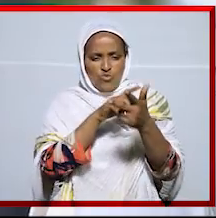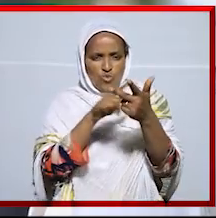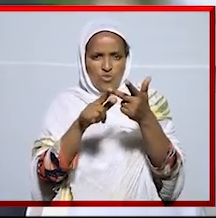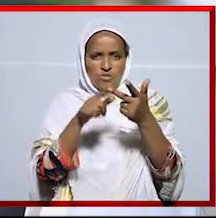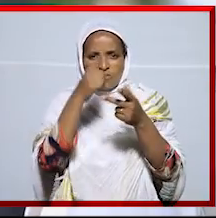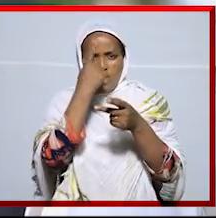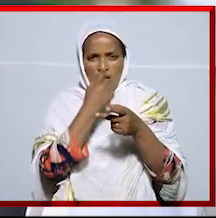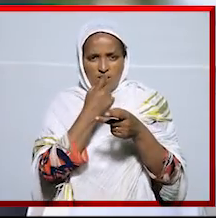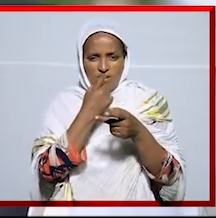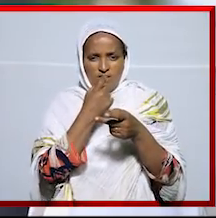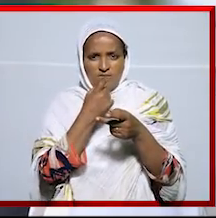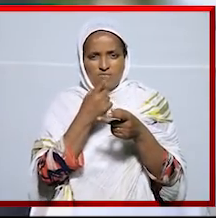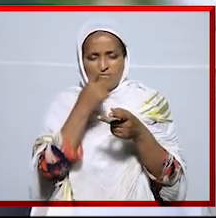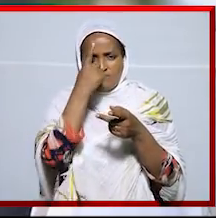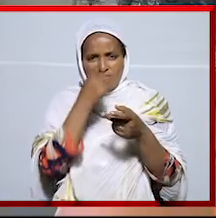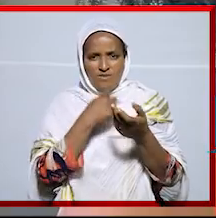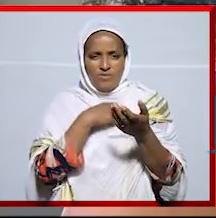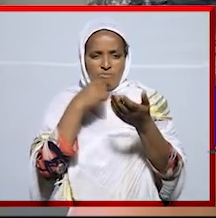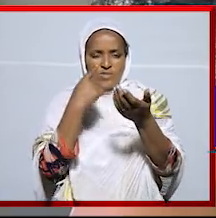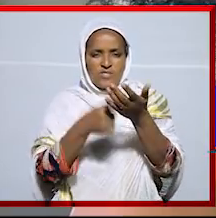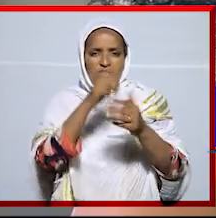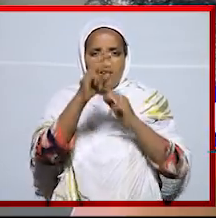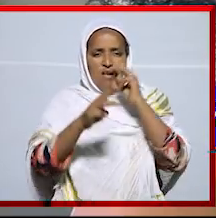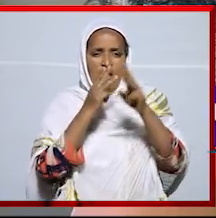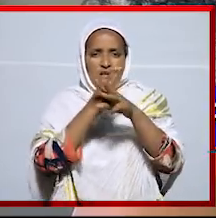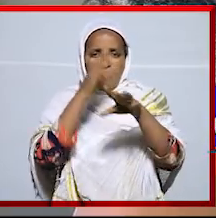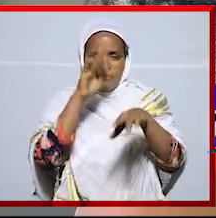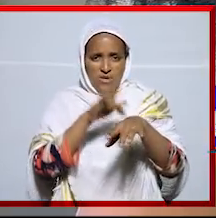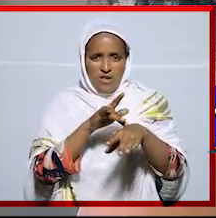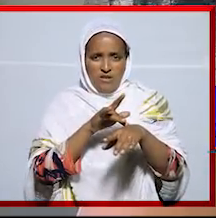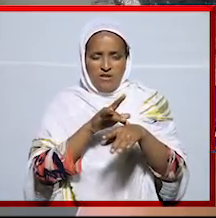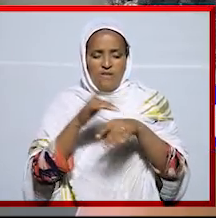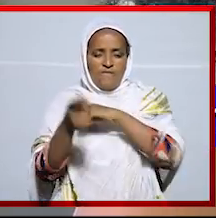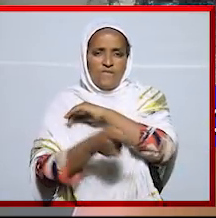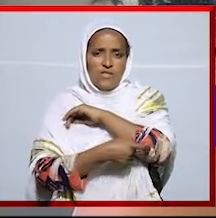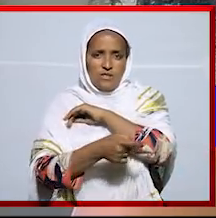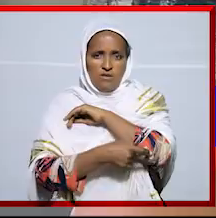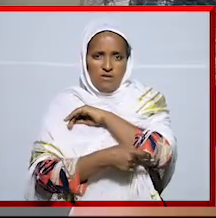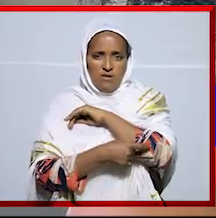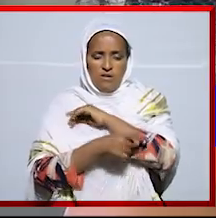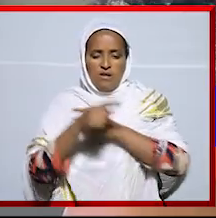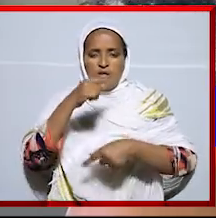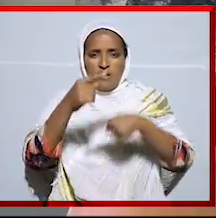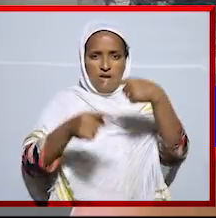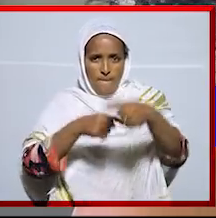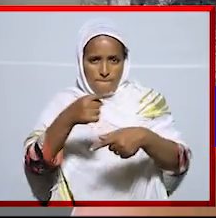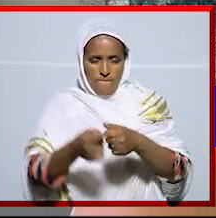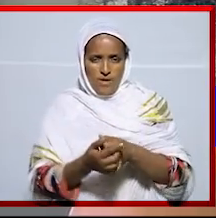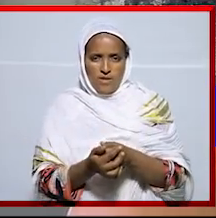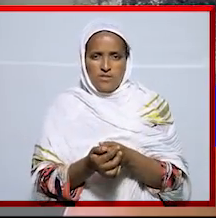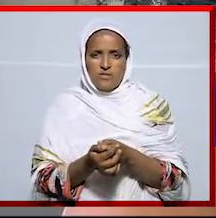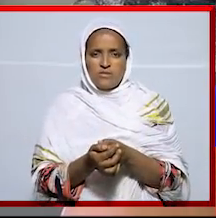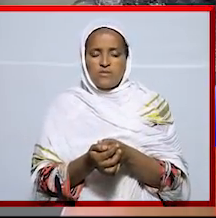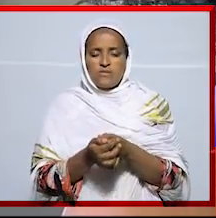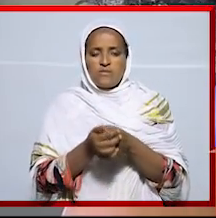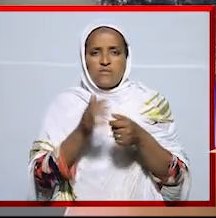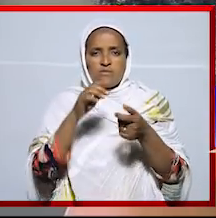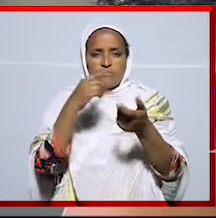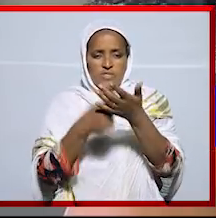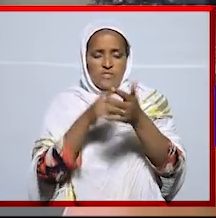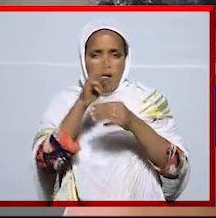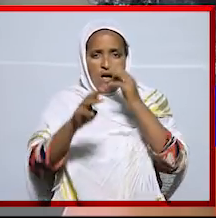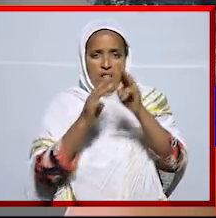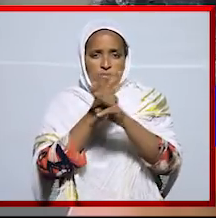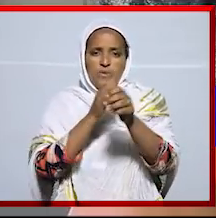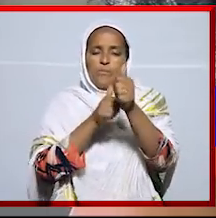ሶ ስትሮንግ የሆነ ጥያቄ ነው የጠየቀኝ። ግን በዚህ ዓለም ተፈትኖ ለመሄድ